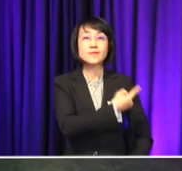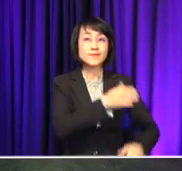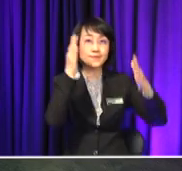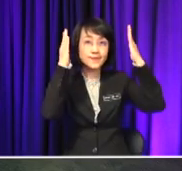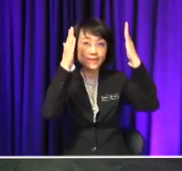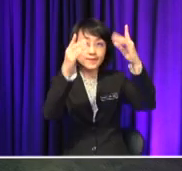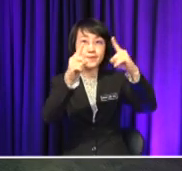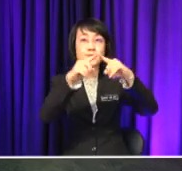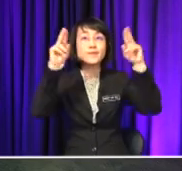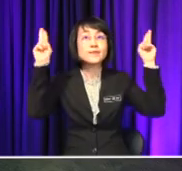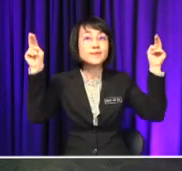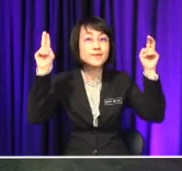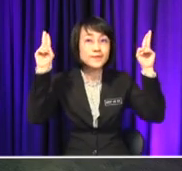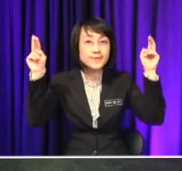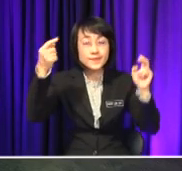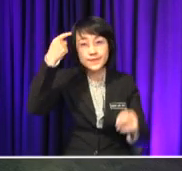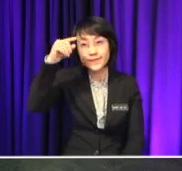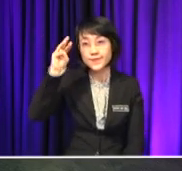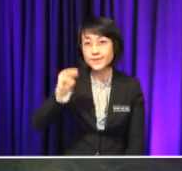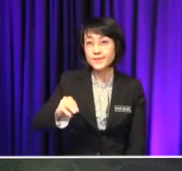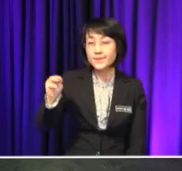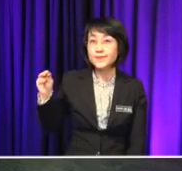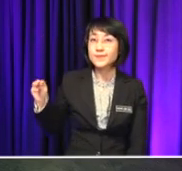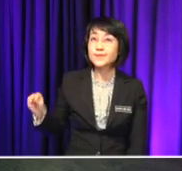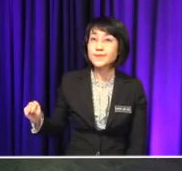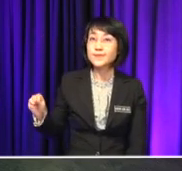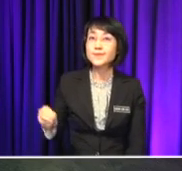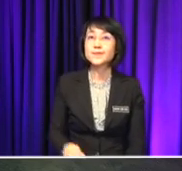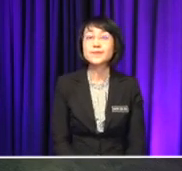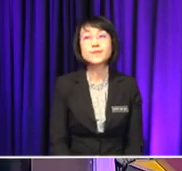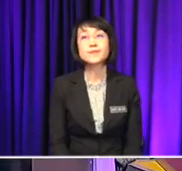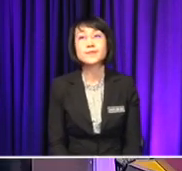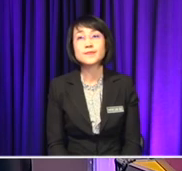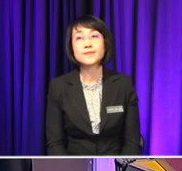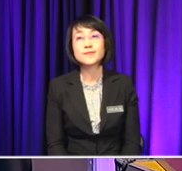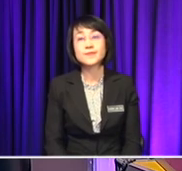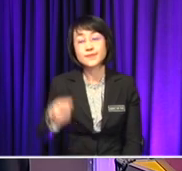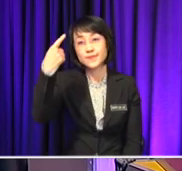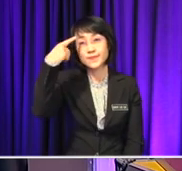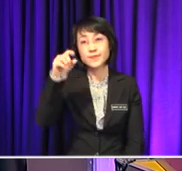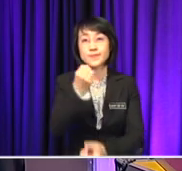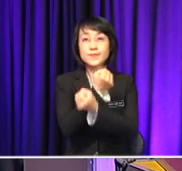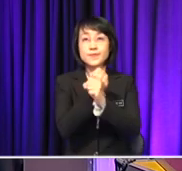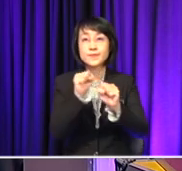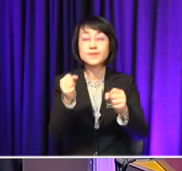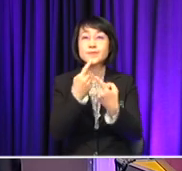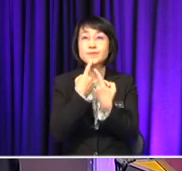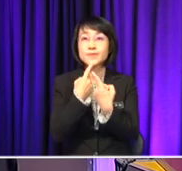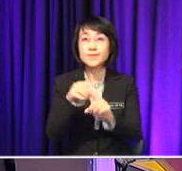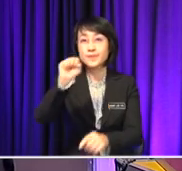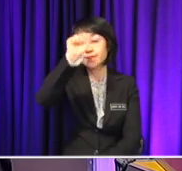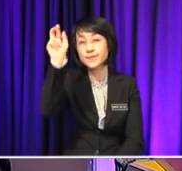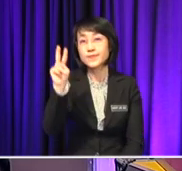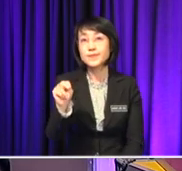tapi untuk murid-muri ketahui bagi persediaan menjawab soal lain si Jil pelajaran Indonesia bagi